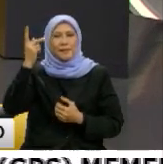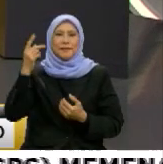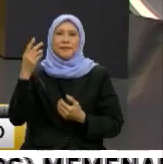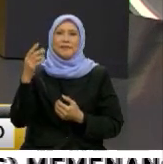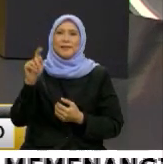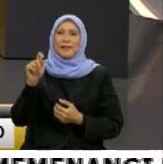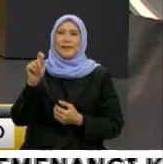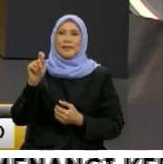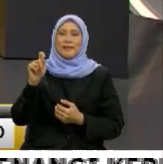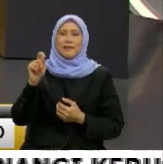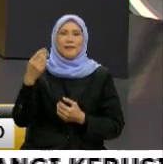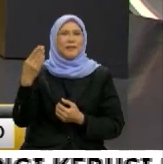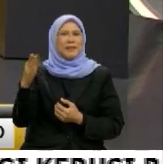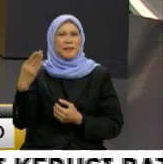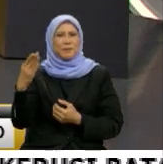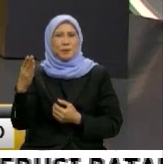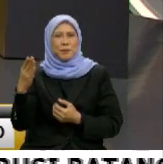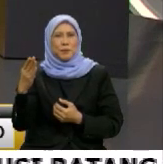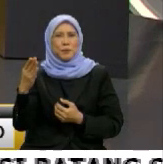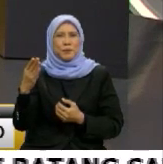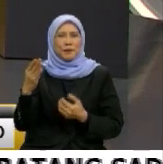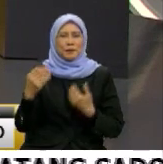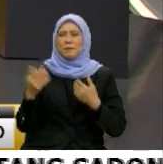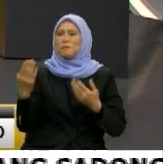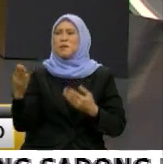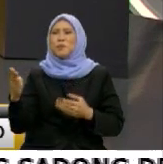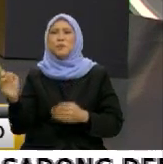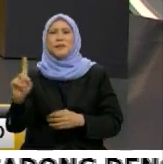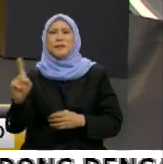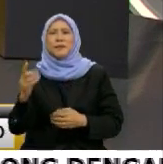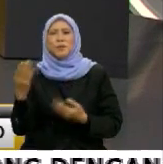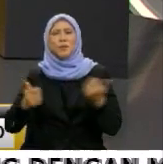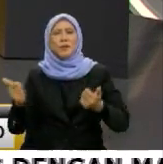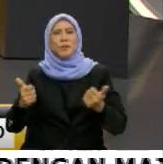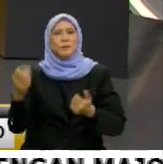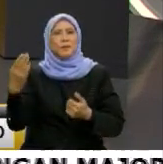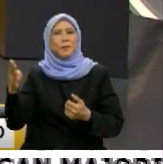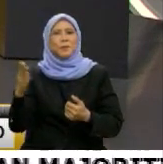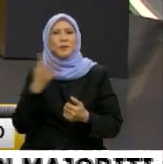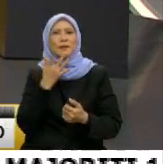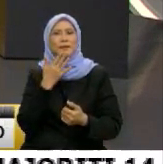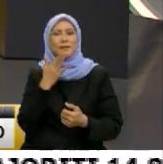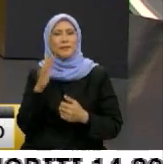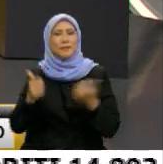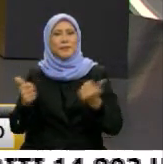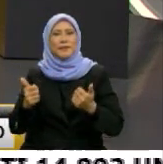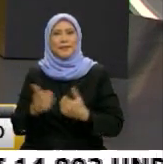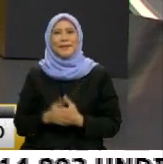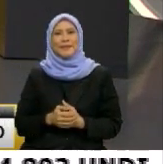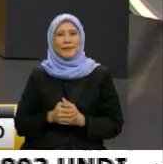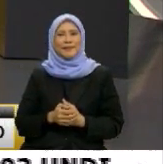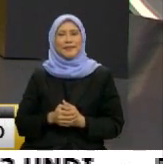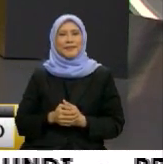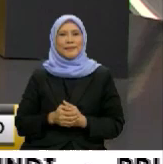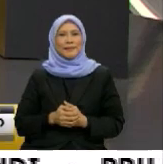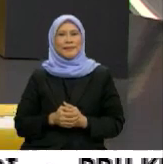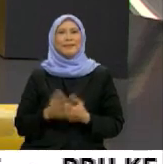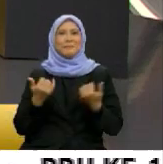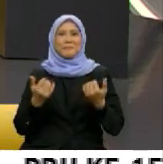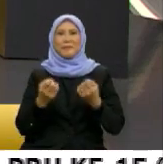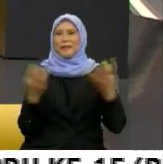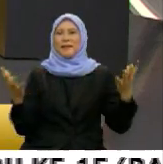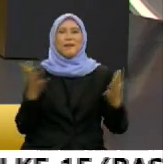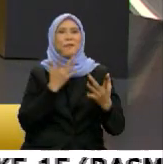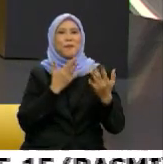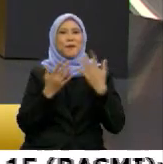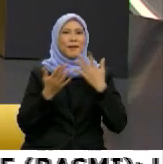election, dia akan bagi tangki biru. Dia sekejap. Biru yang mana ni? Itu nanti. Banyak rona warna